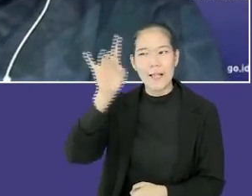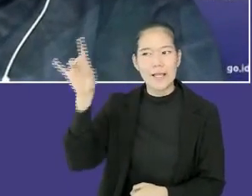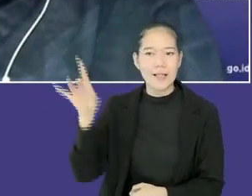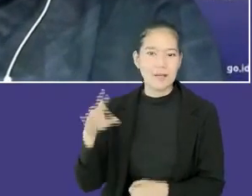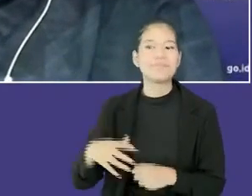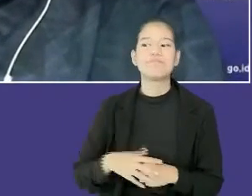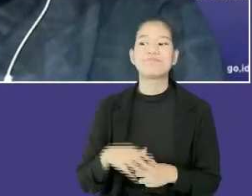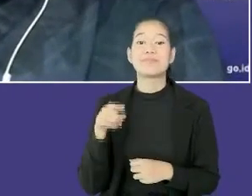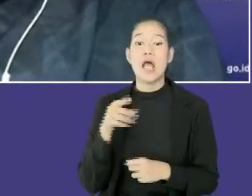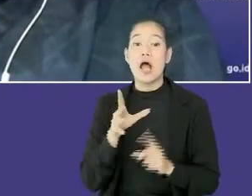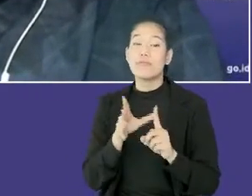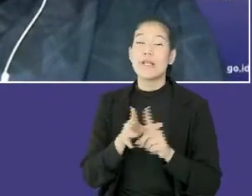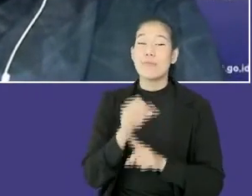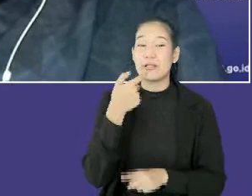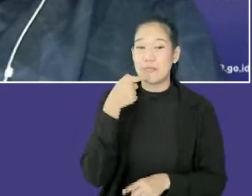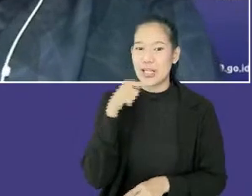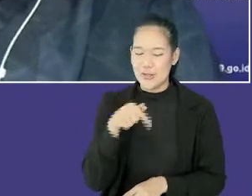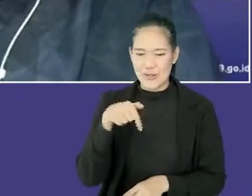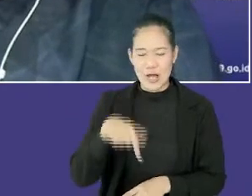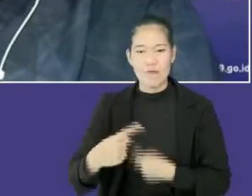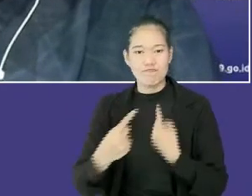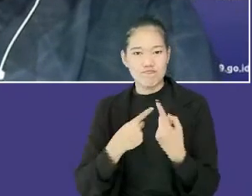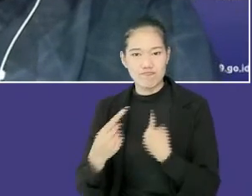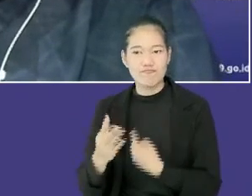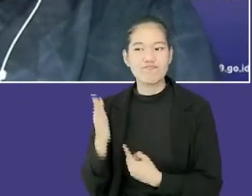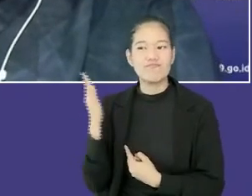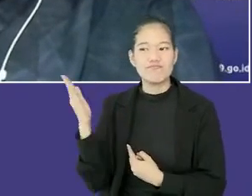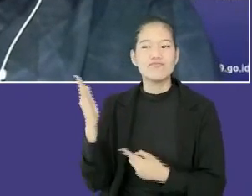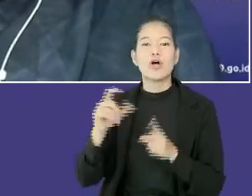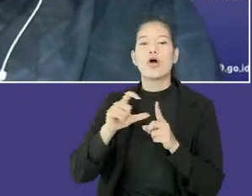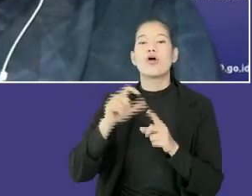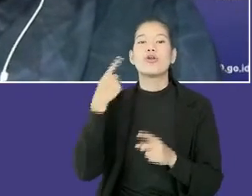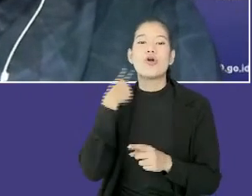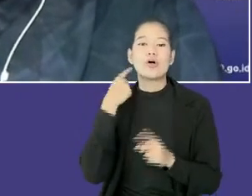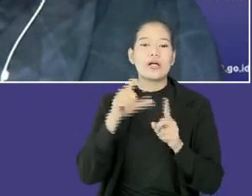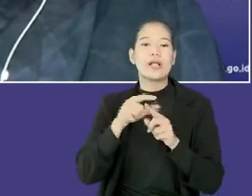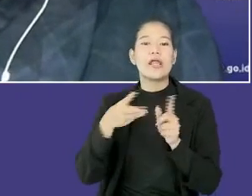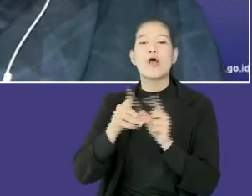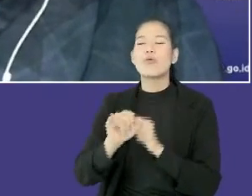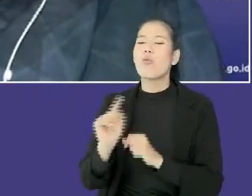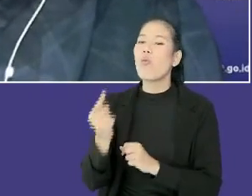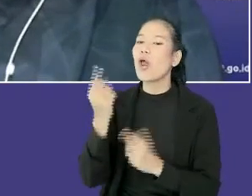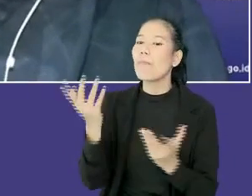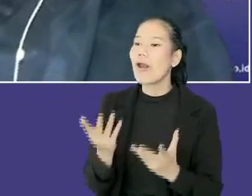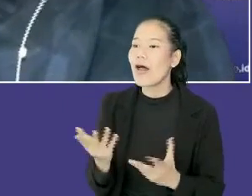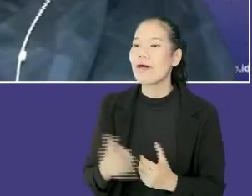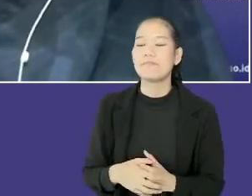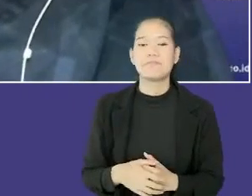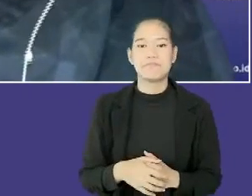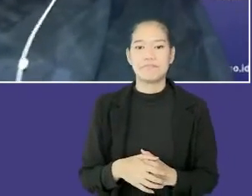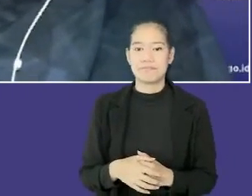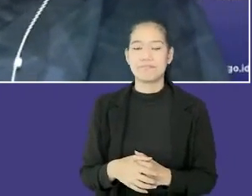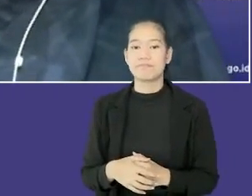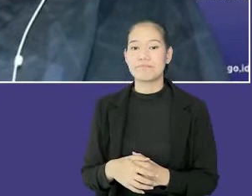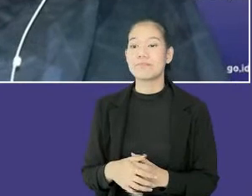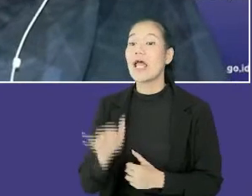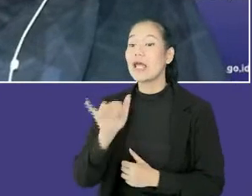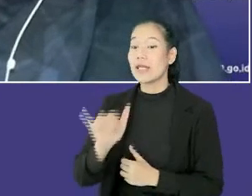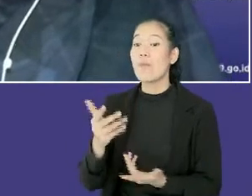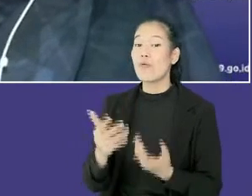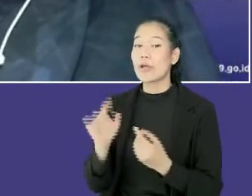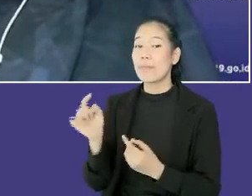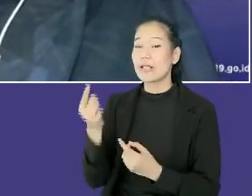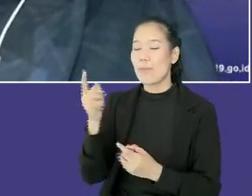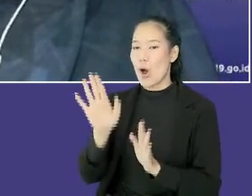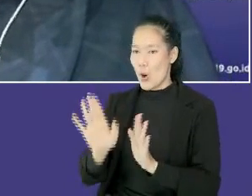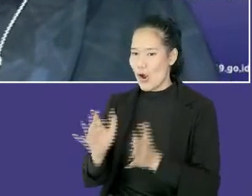perjalanan menuju kesana kita akan bahas nih hari ini bersama dokter dari dokternya kita mulai dari Ma iya mungkin pertama sebelum kita masuk ke